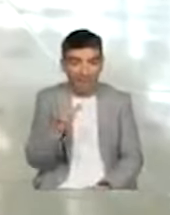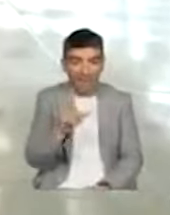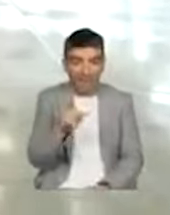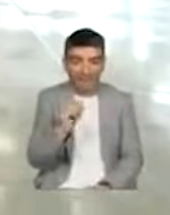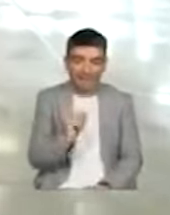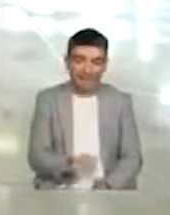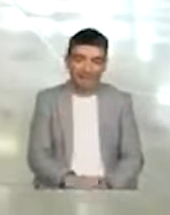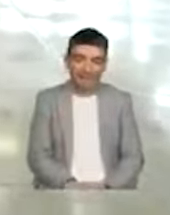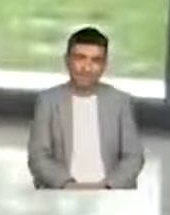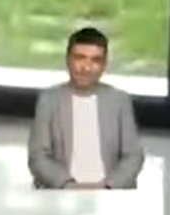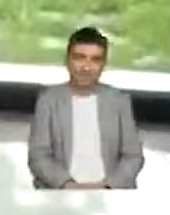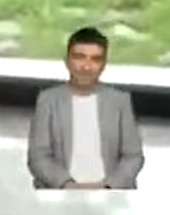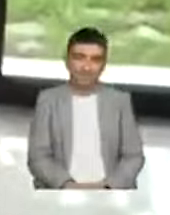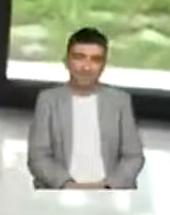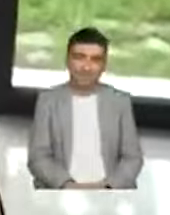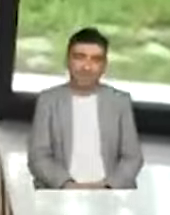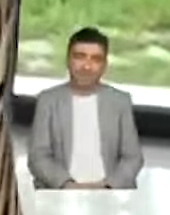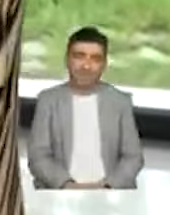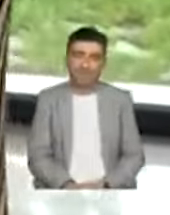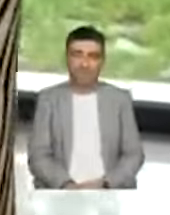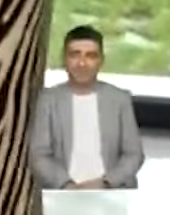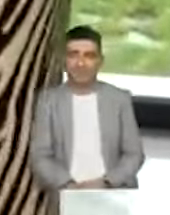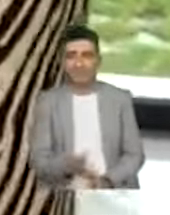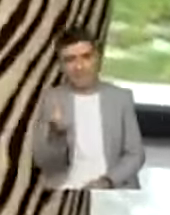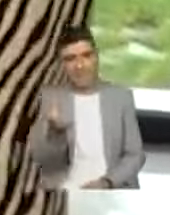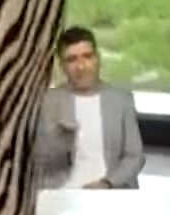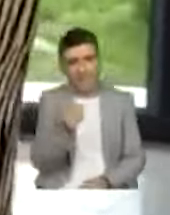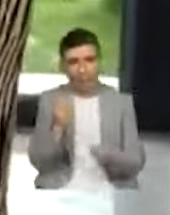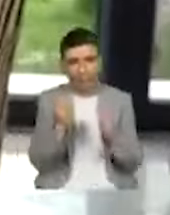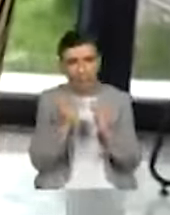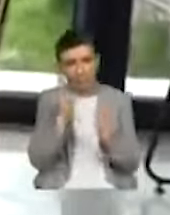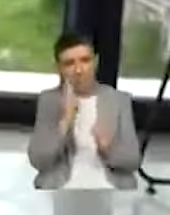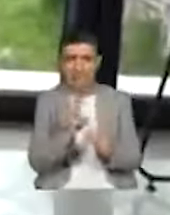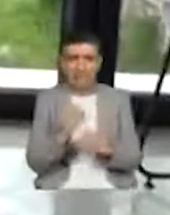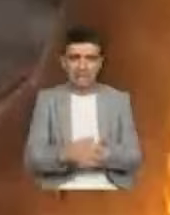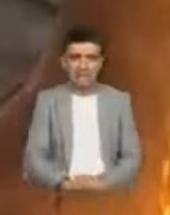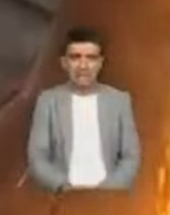gerekiyor. Müsaadenizle alayım yumurtalarımızı. Tereyağımız eridi.